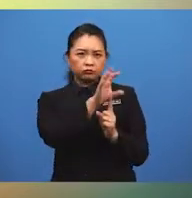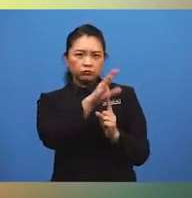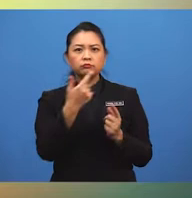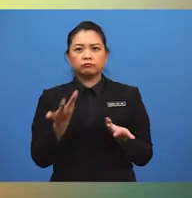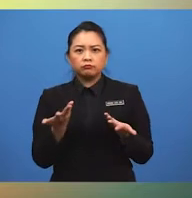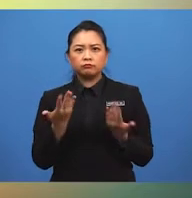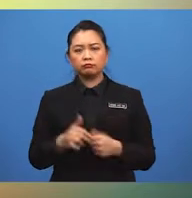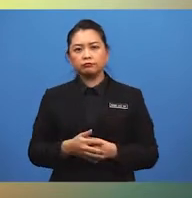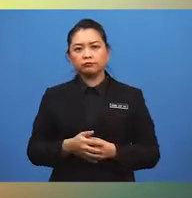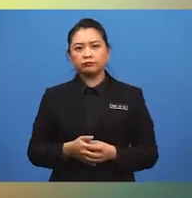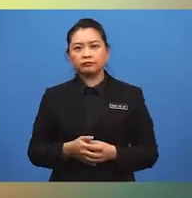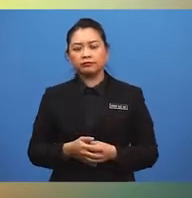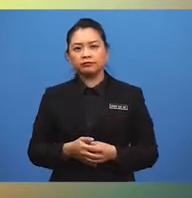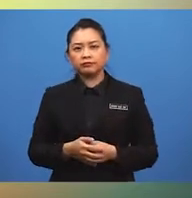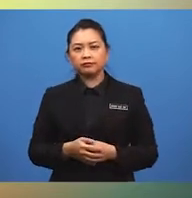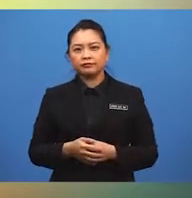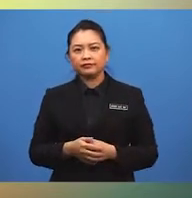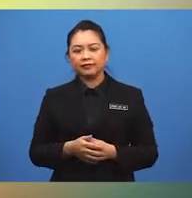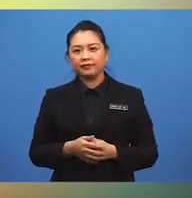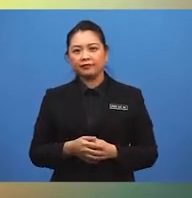mentol ini?